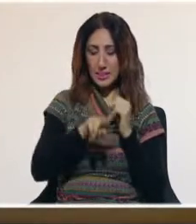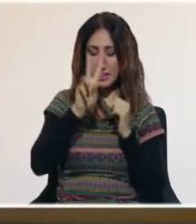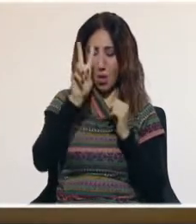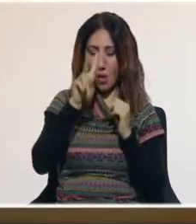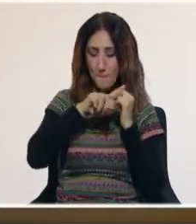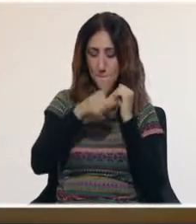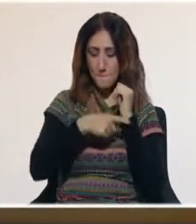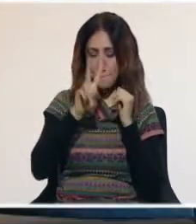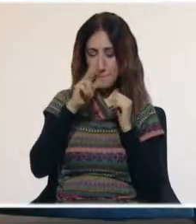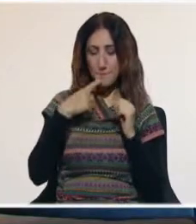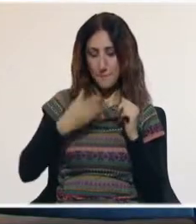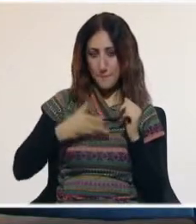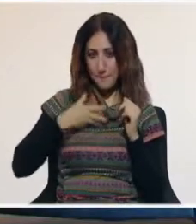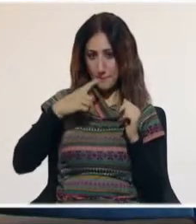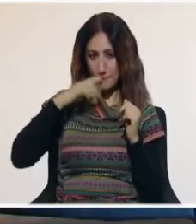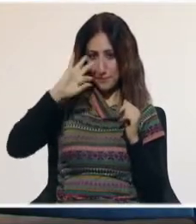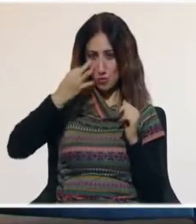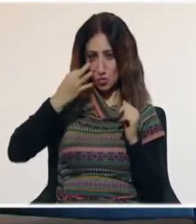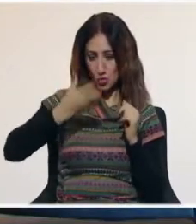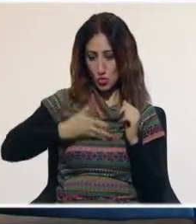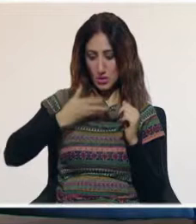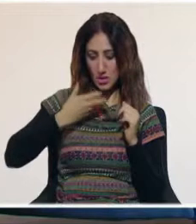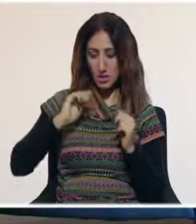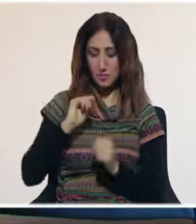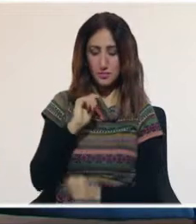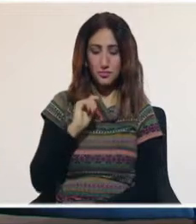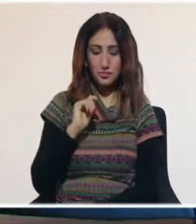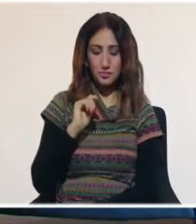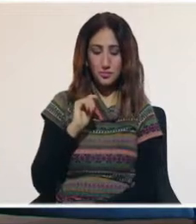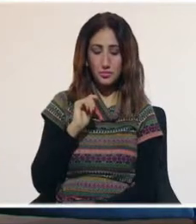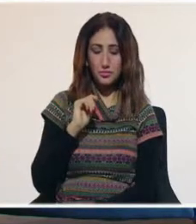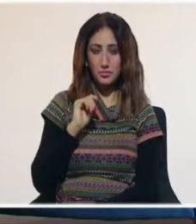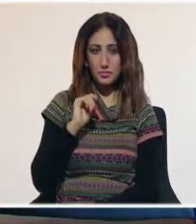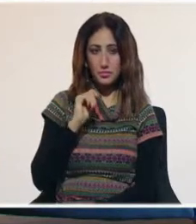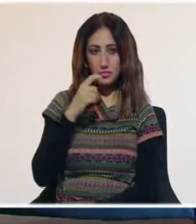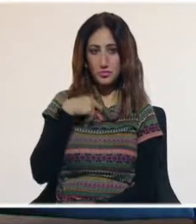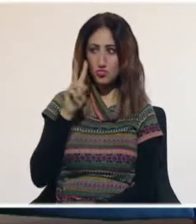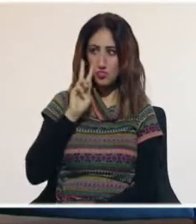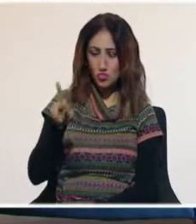بعض. في سن عندهم كم سنة؟ 13 حضرتك. 13 سنة. تمام؟ اه. اكتشفت حاجات تانية.